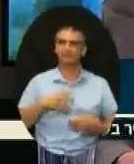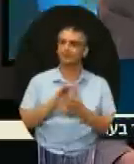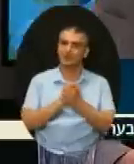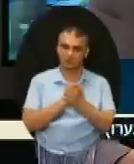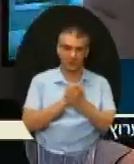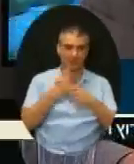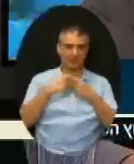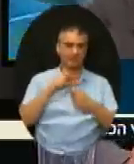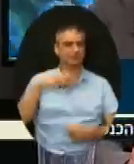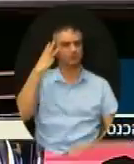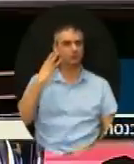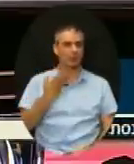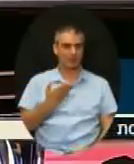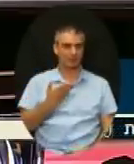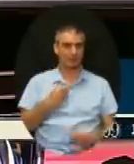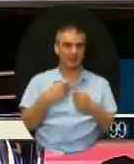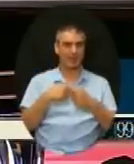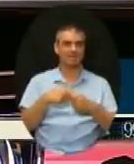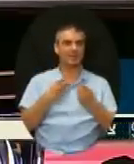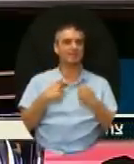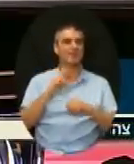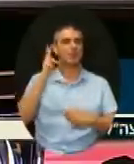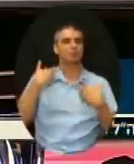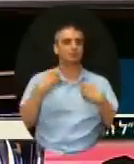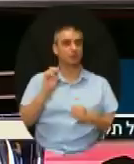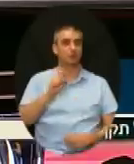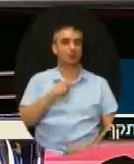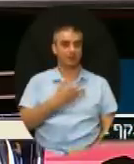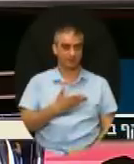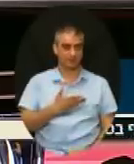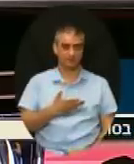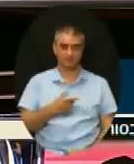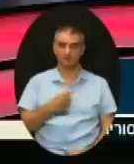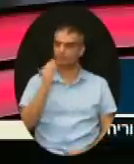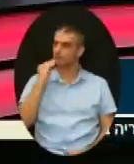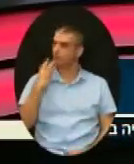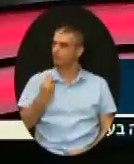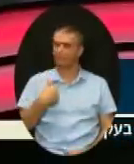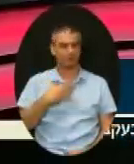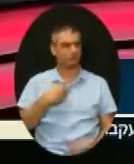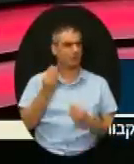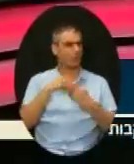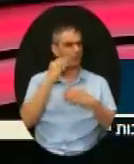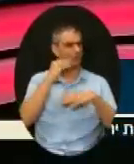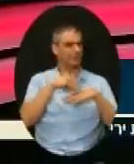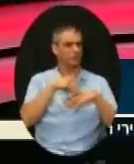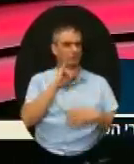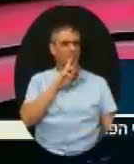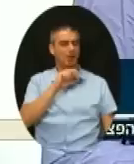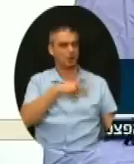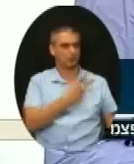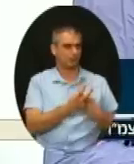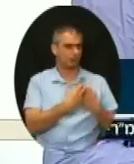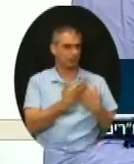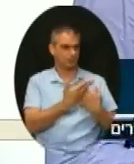שלום לחברת הכנסת שלי יחימוביץ', חברת ועדת החוץ והביטחון של הכנסת. שלום. אני רוצה עוד עדכון אחד של ירון, שזה